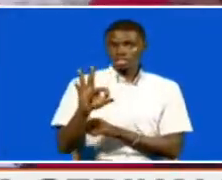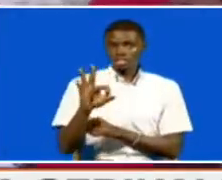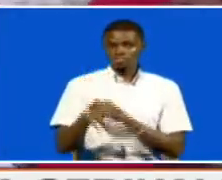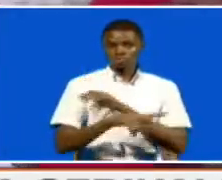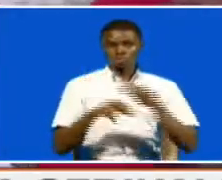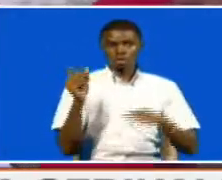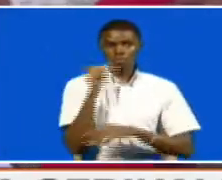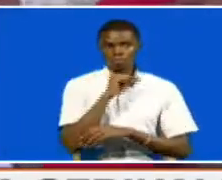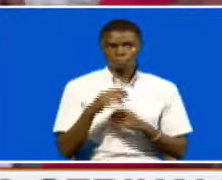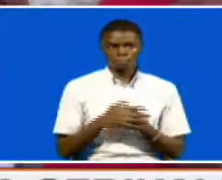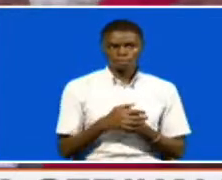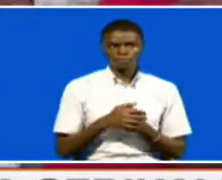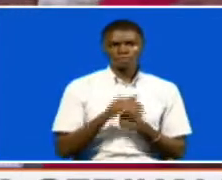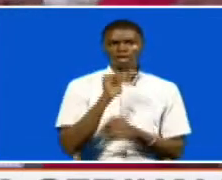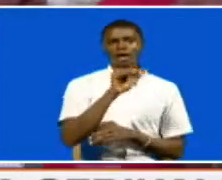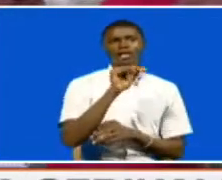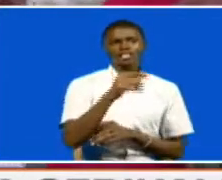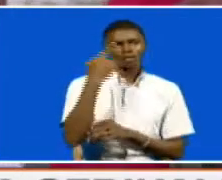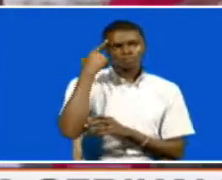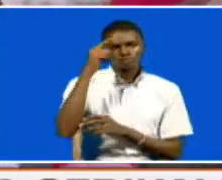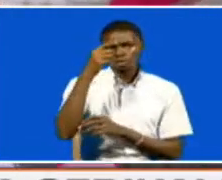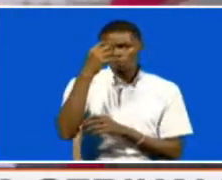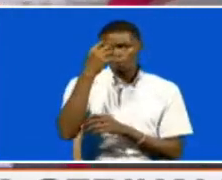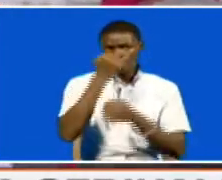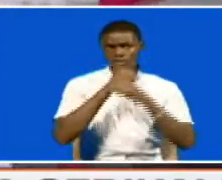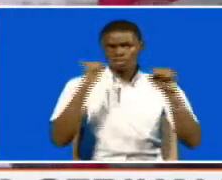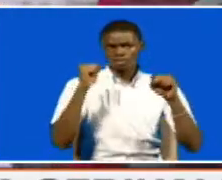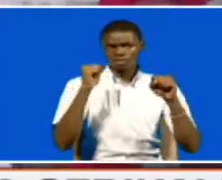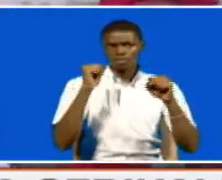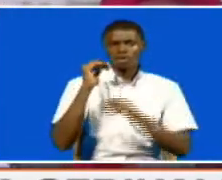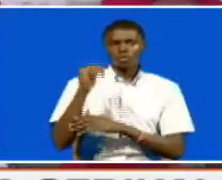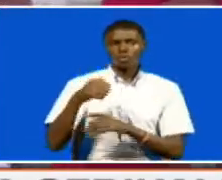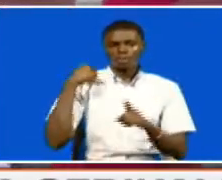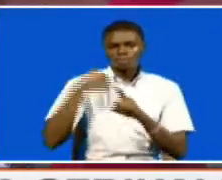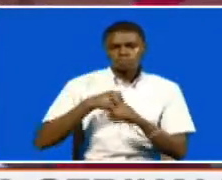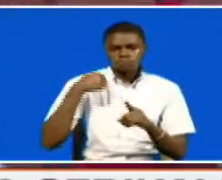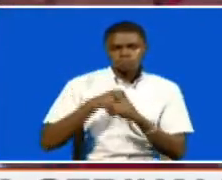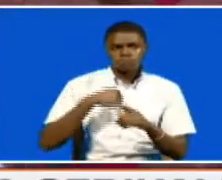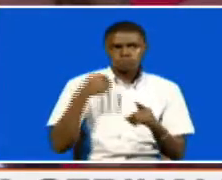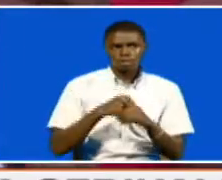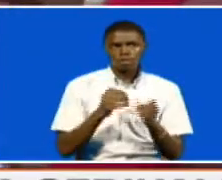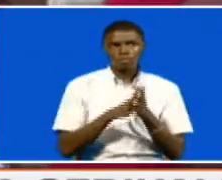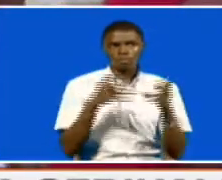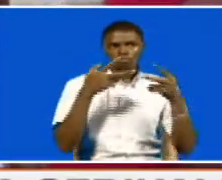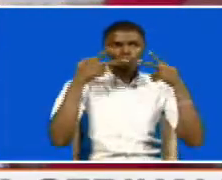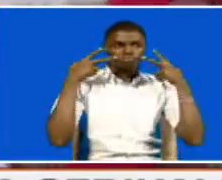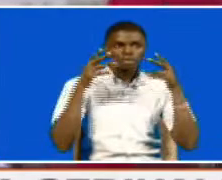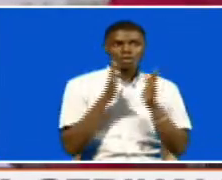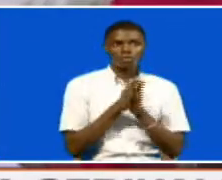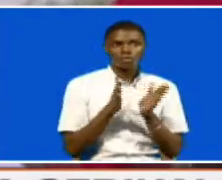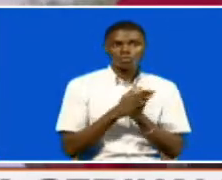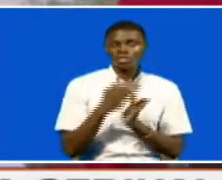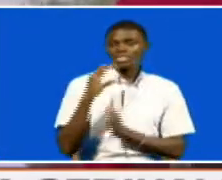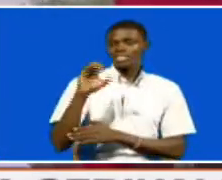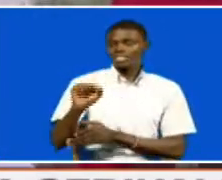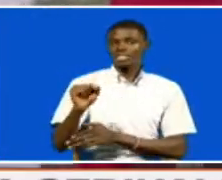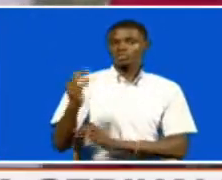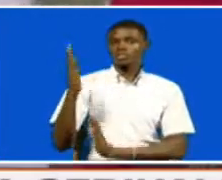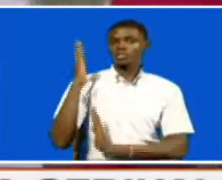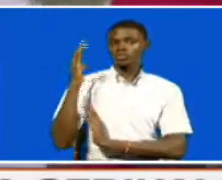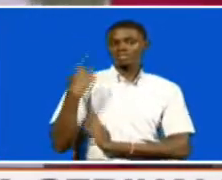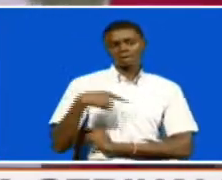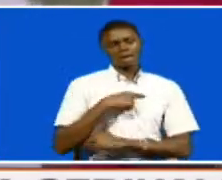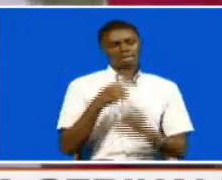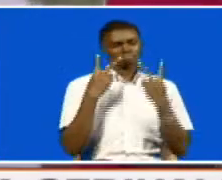Ile amri ya rais ya kusema ya kwamba anabambana na uhalifu pamoja na waziri wa ndani wa usalama,